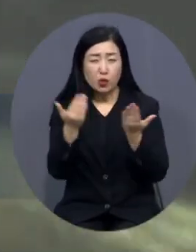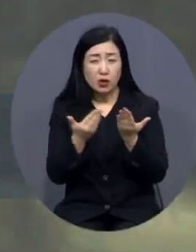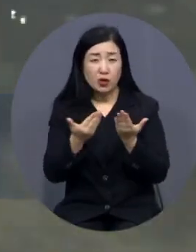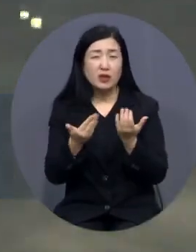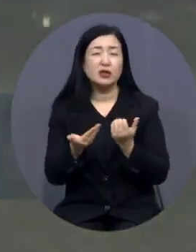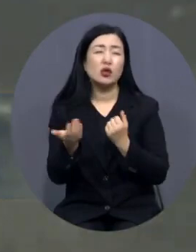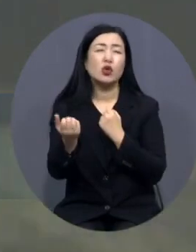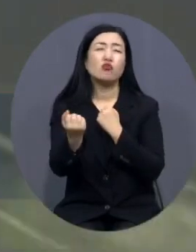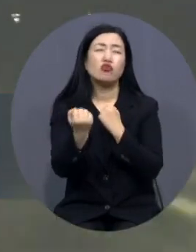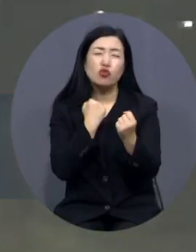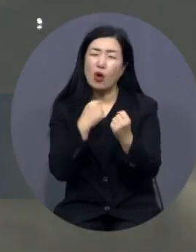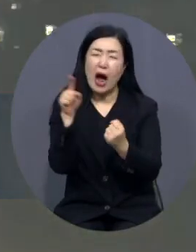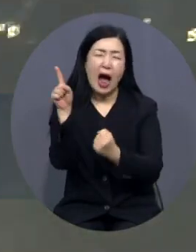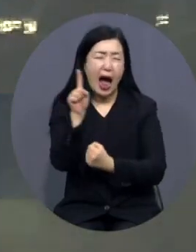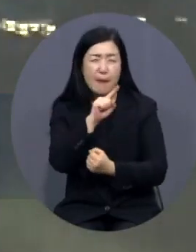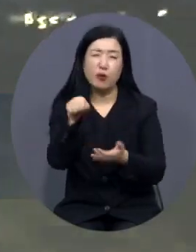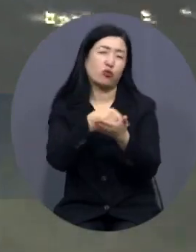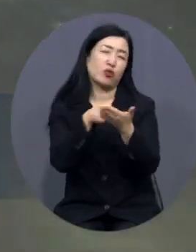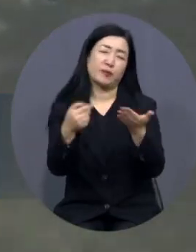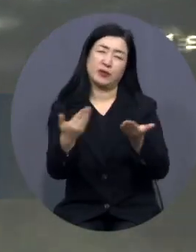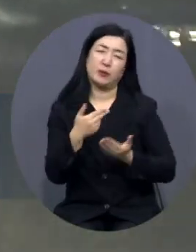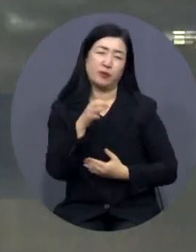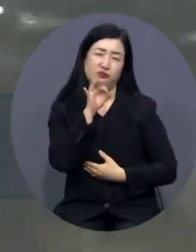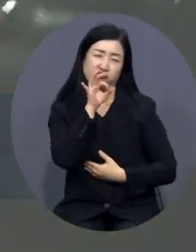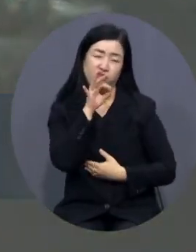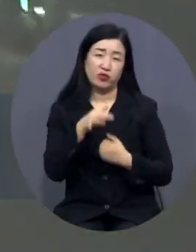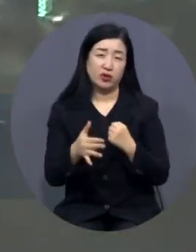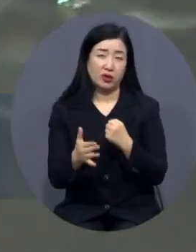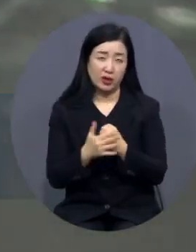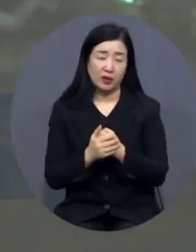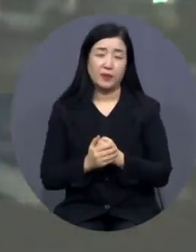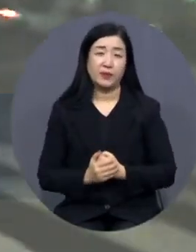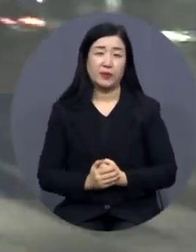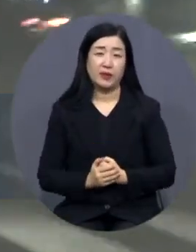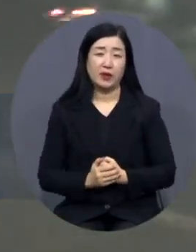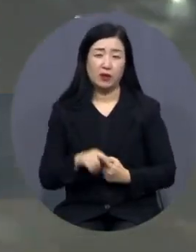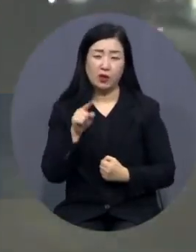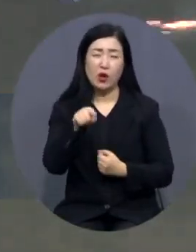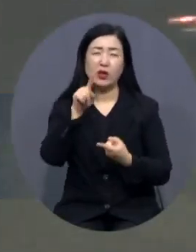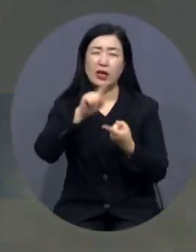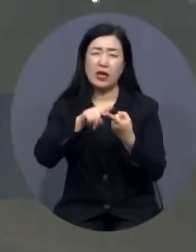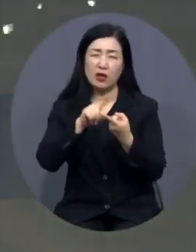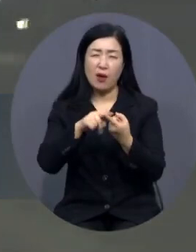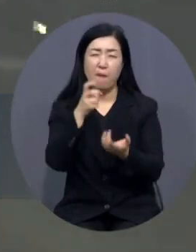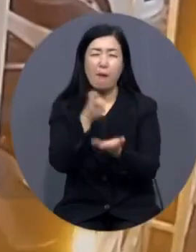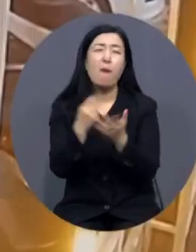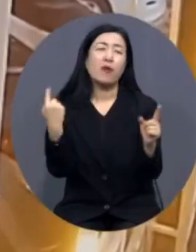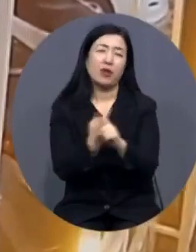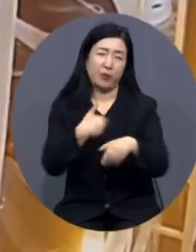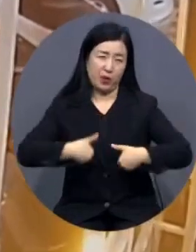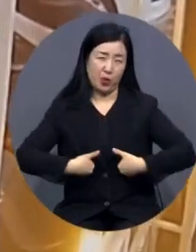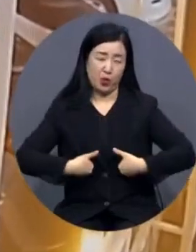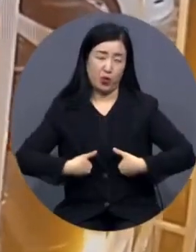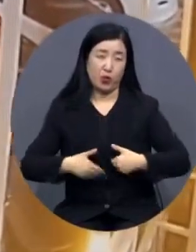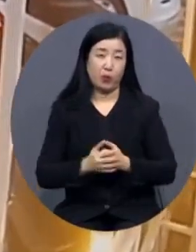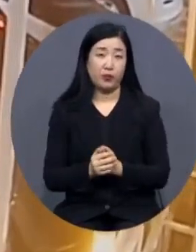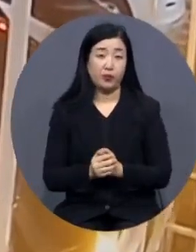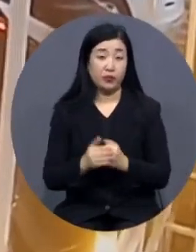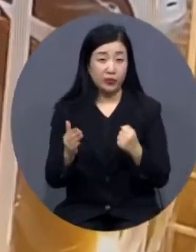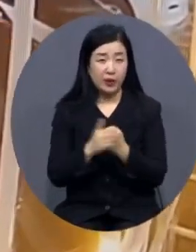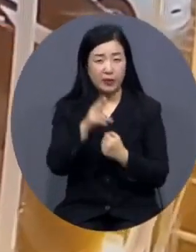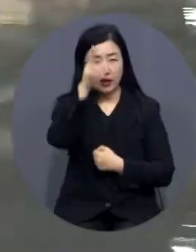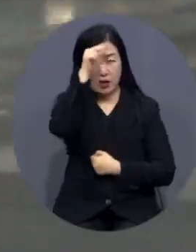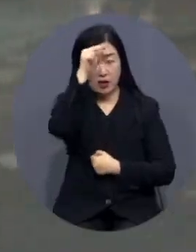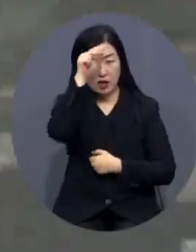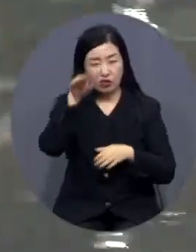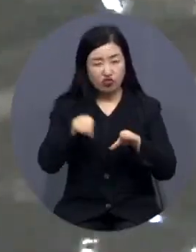돼서 아무런 보상도 못 받는데 입법의 미비로 보입니다. 이 부분에 대한 개선 필요해 보입니다. 한편 경찰은